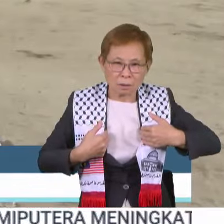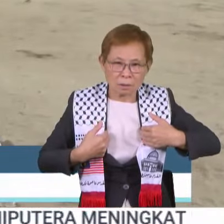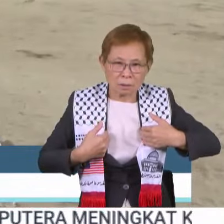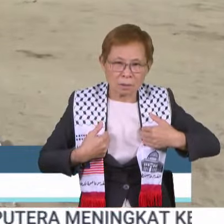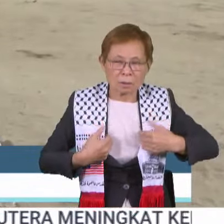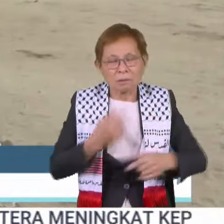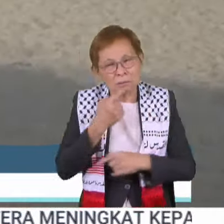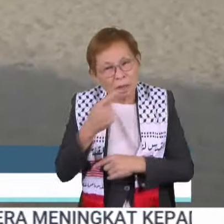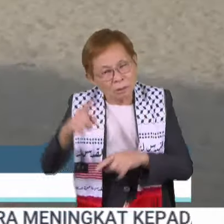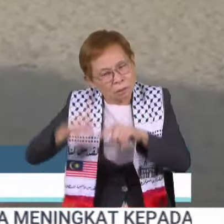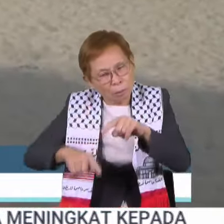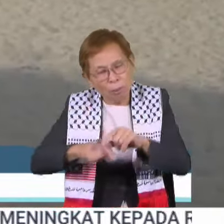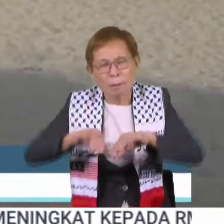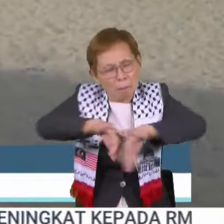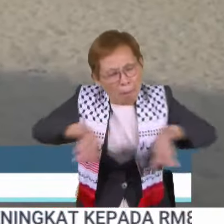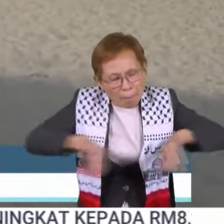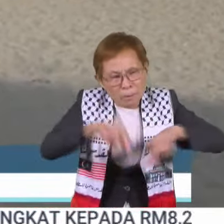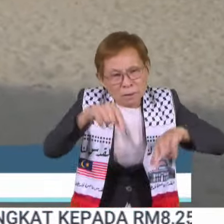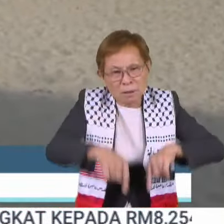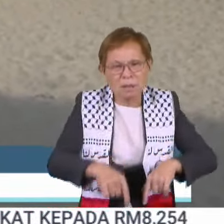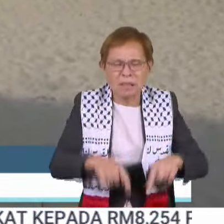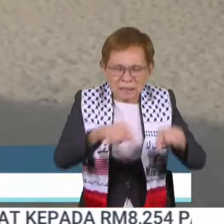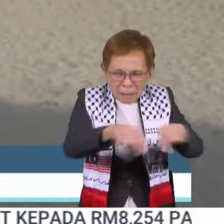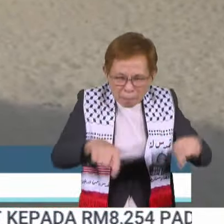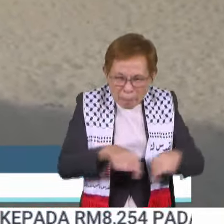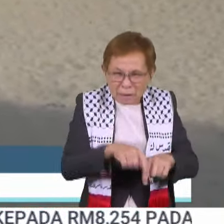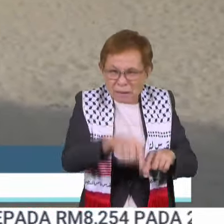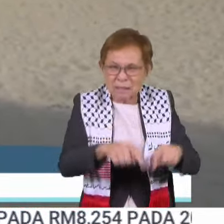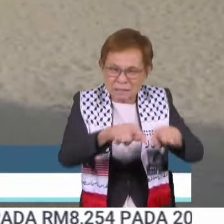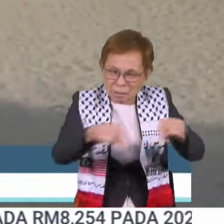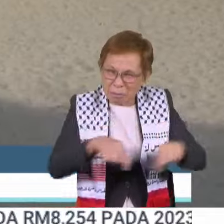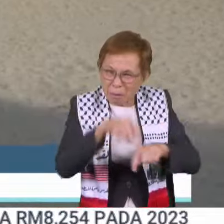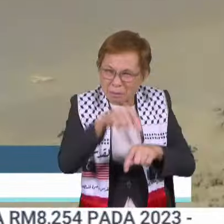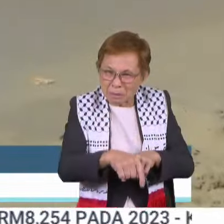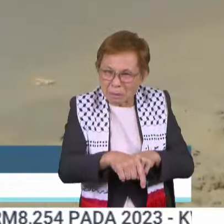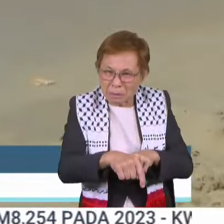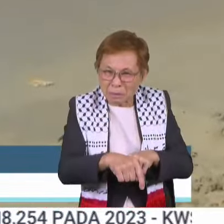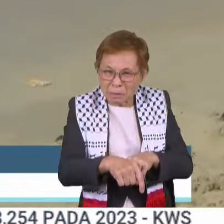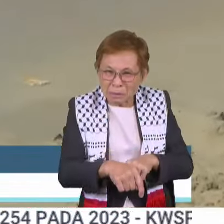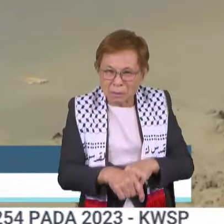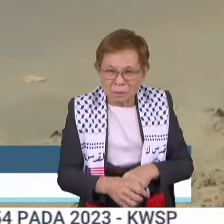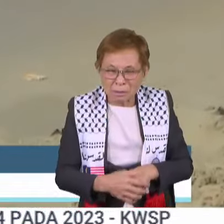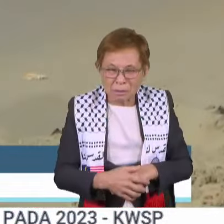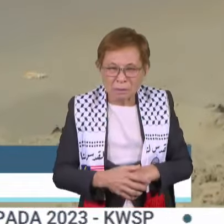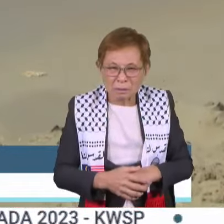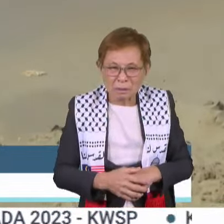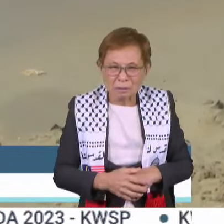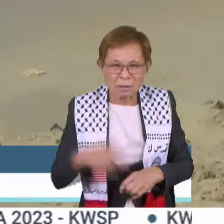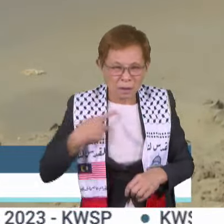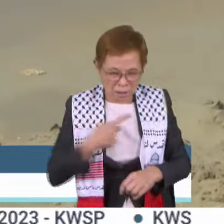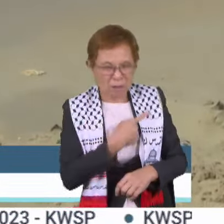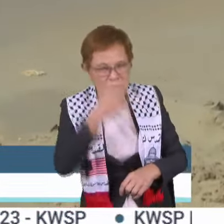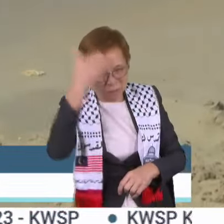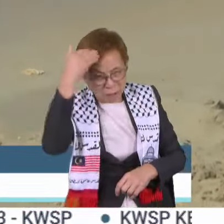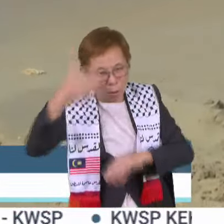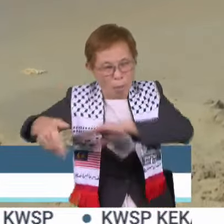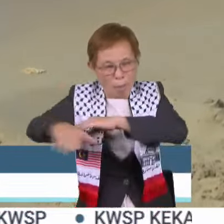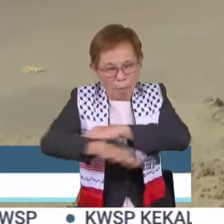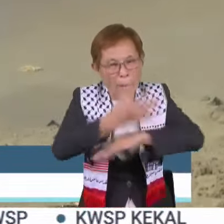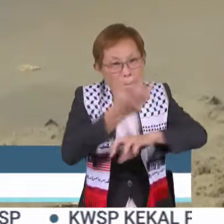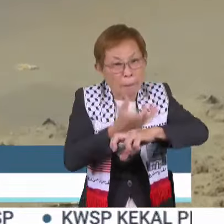boleh mandi sini kata Man tempat ni tempat tempat sini tempat Kampung hamb jadi kita tahu pant